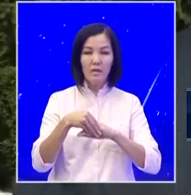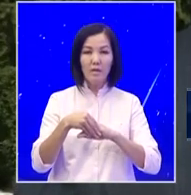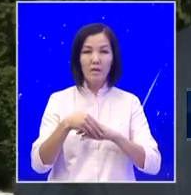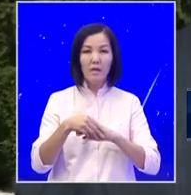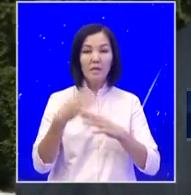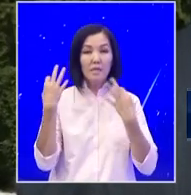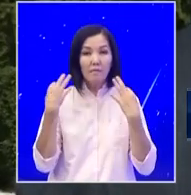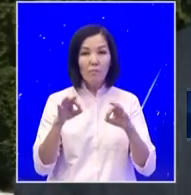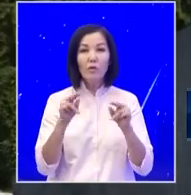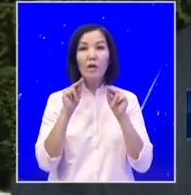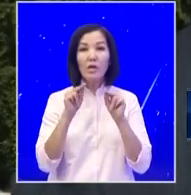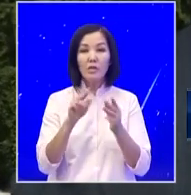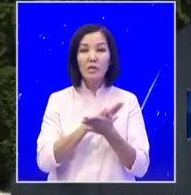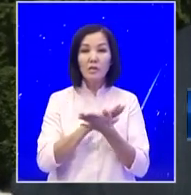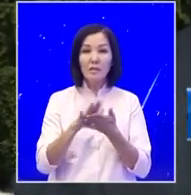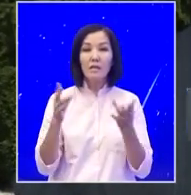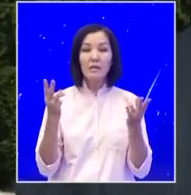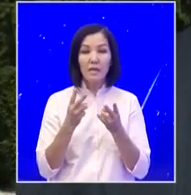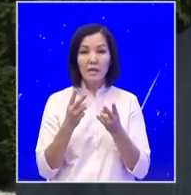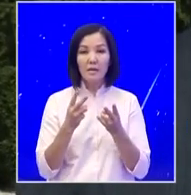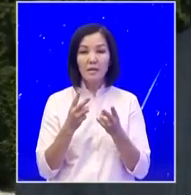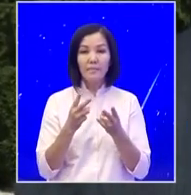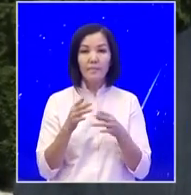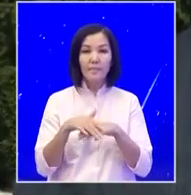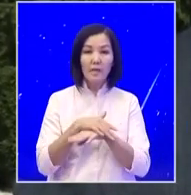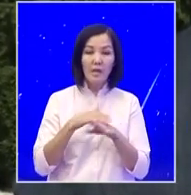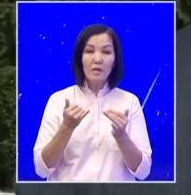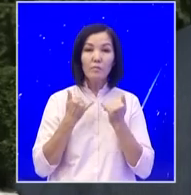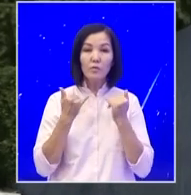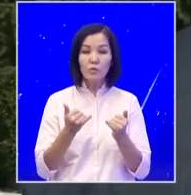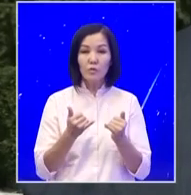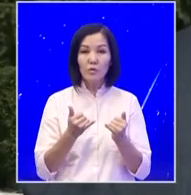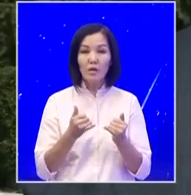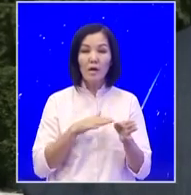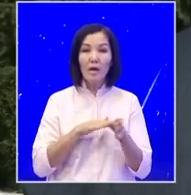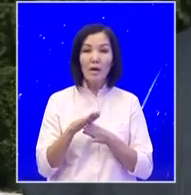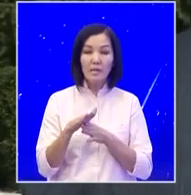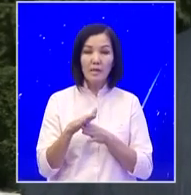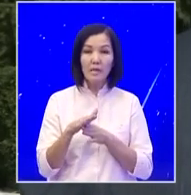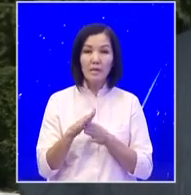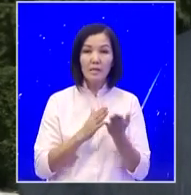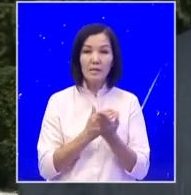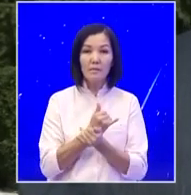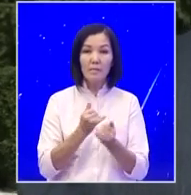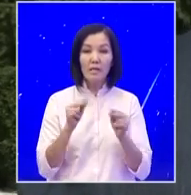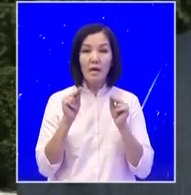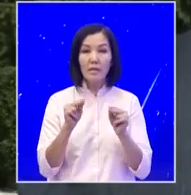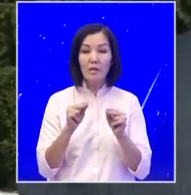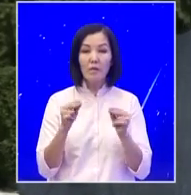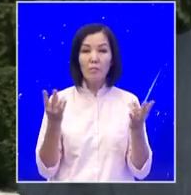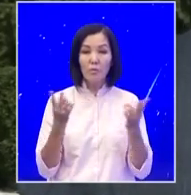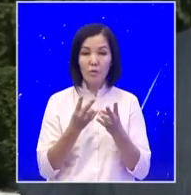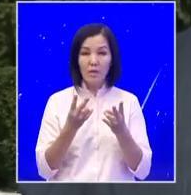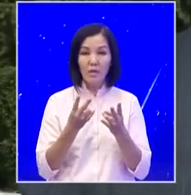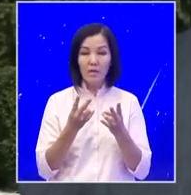керек, тазалық керек. Өзімізді осы халқымыз үшін, еліміз үшін атқарып келеатқан қызметіміз бәрін бірдей осы мемлекет қызметте